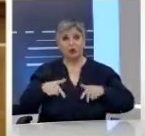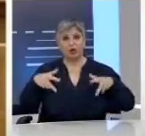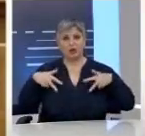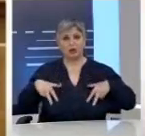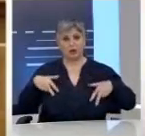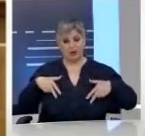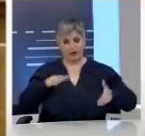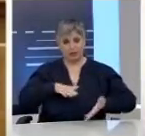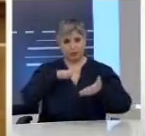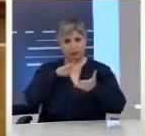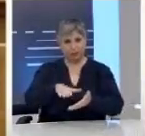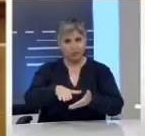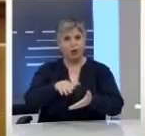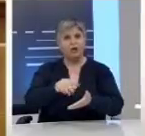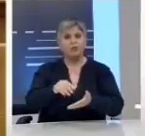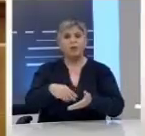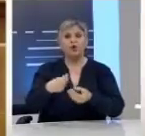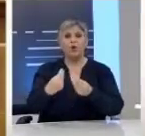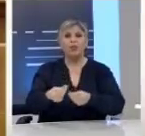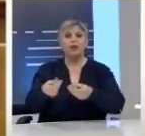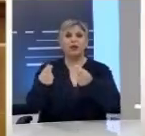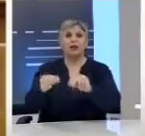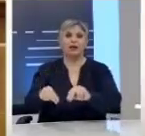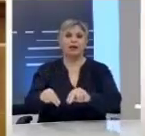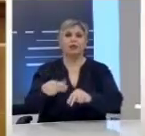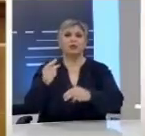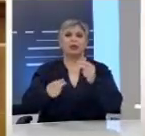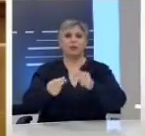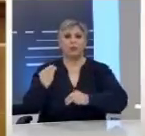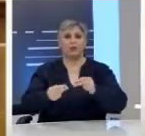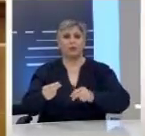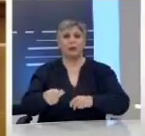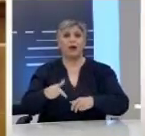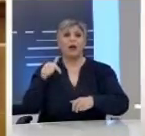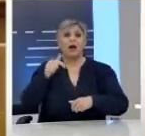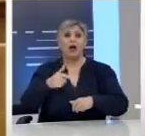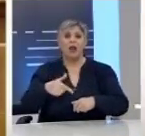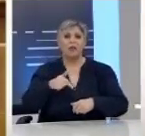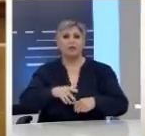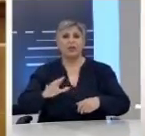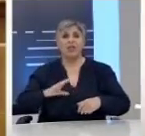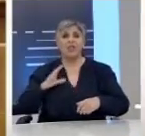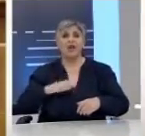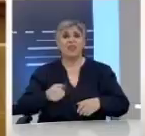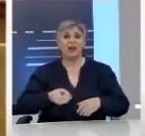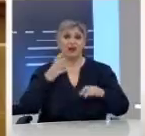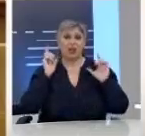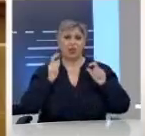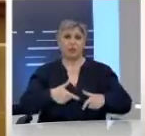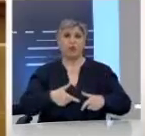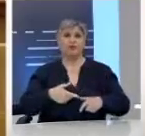και λύνει το πρόβλημα. Διότι η Νέα Δημοκρατία έχει αλλεργία με τα ατομικά δικαιώματα. Δεν είναι